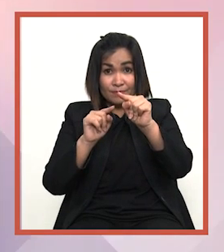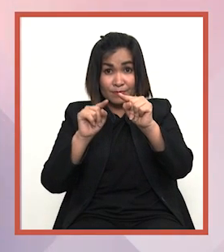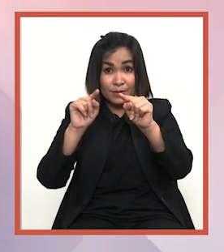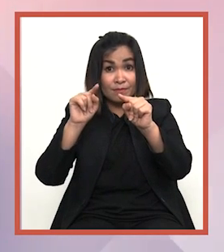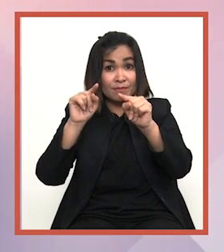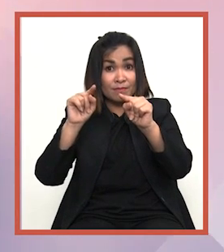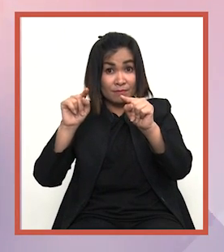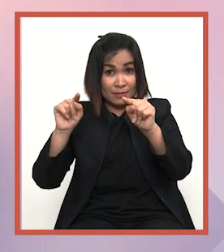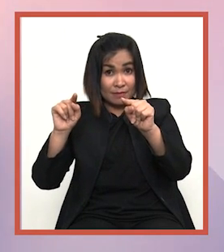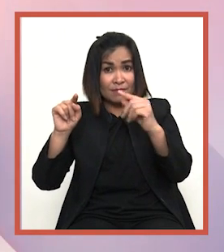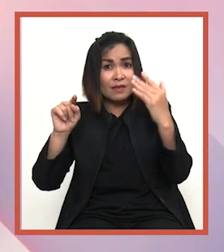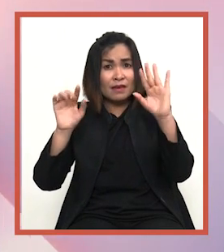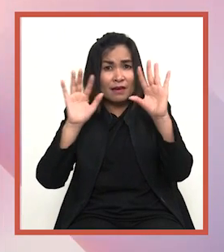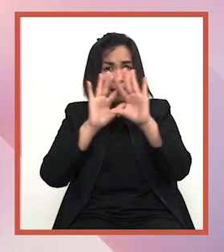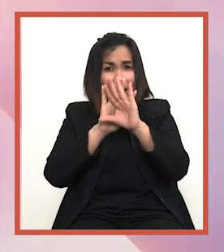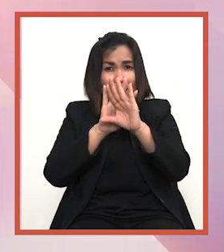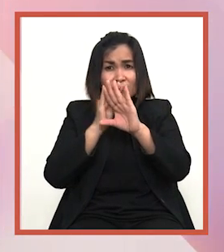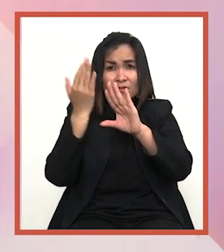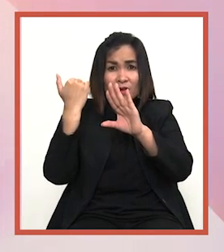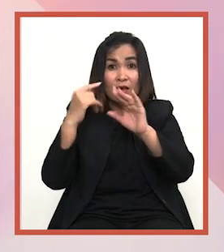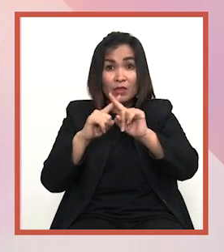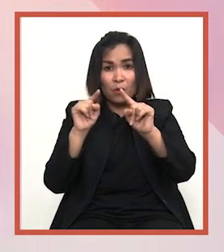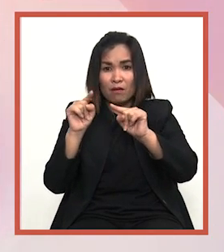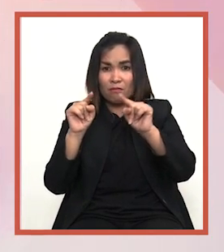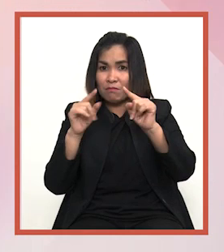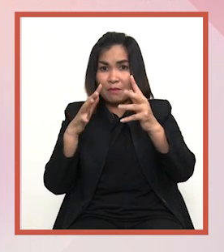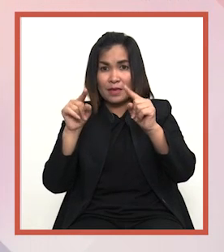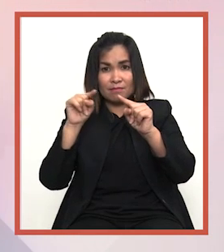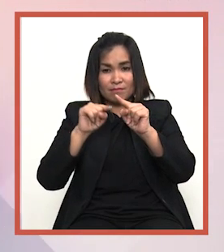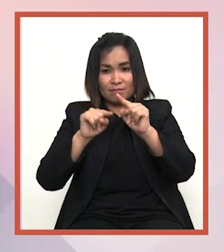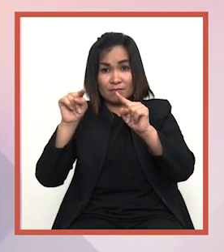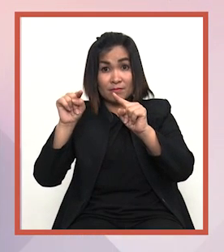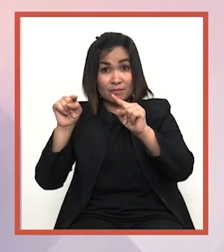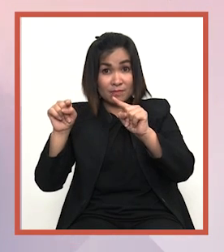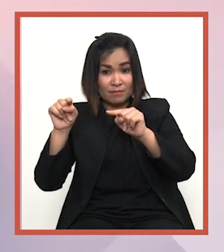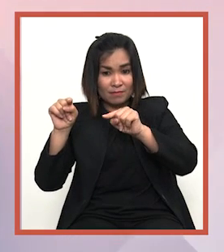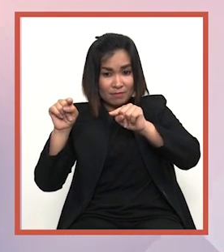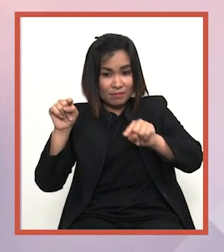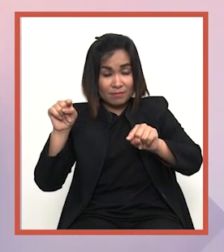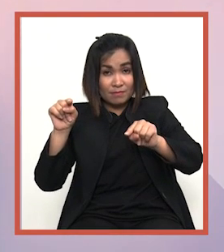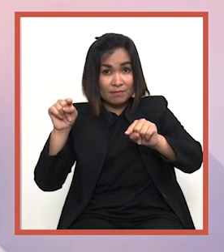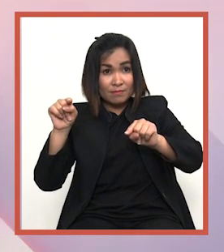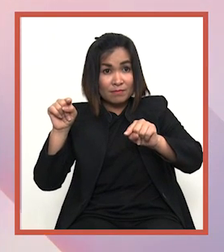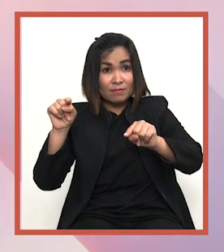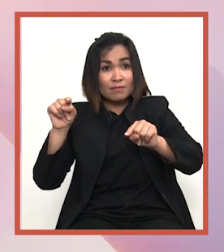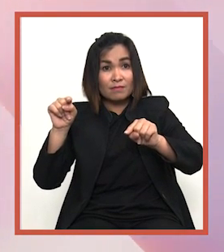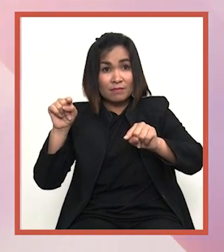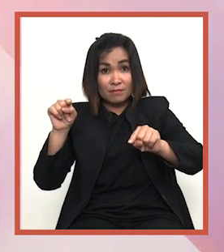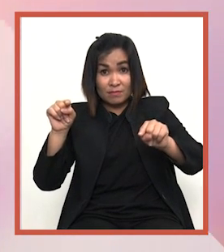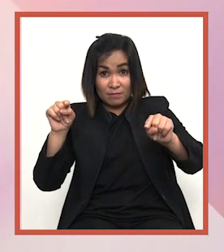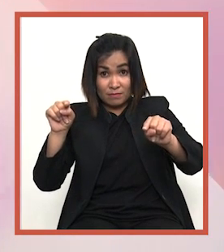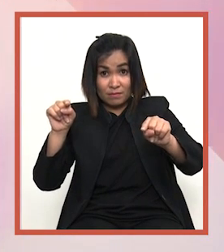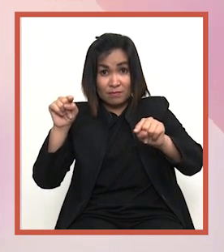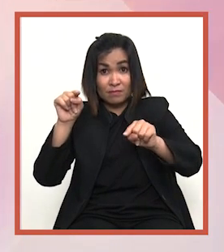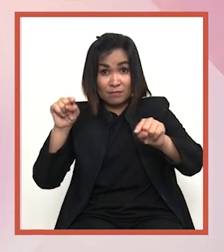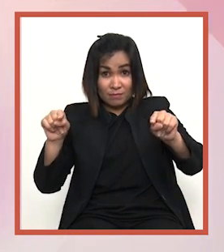แบบอันดับนะครับแต่จะมีเส้นนะครับนะที่ไปในอีกทิศทางหนึ่งนะครับซึ่งเป็นทิศทางด้านล่างนะครับของสัญลัก